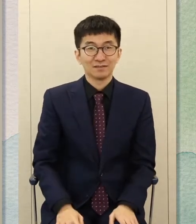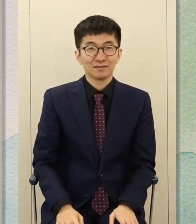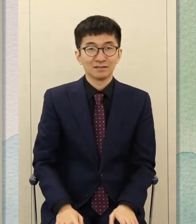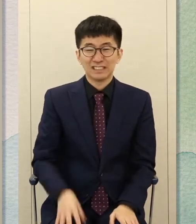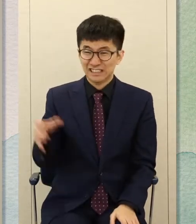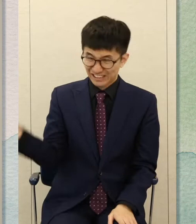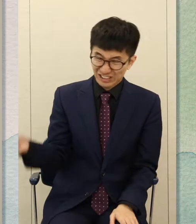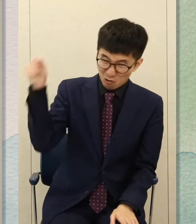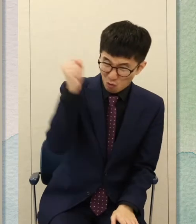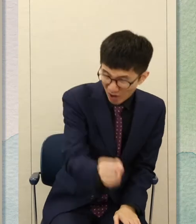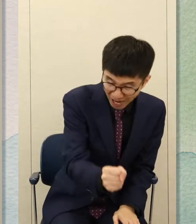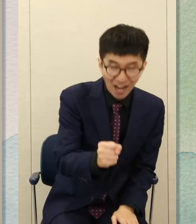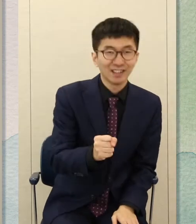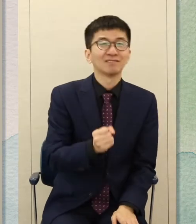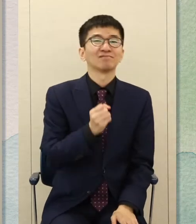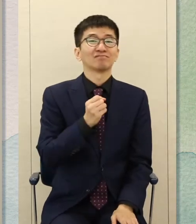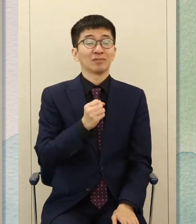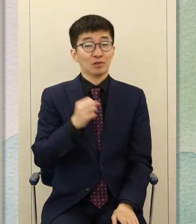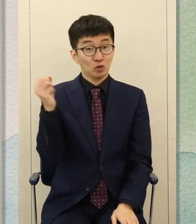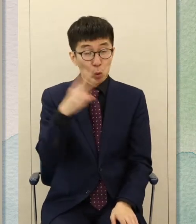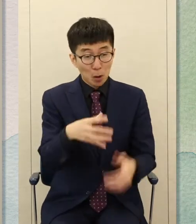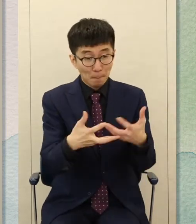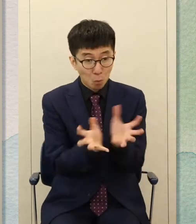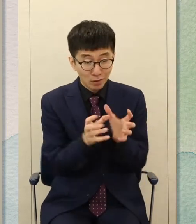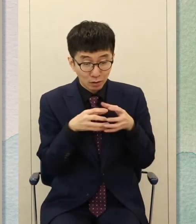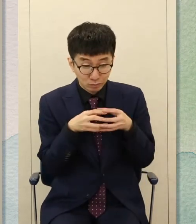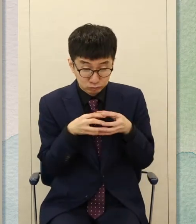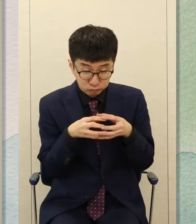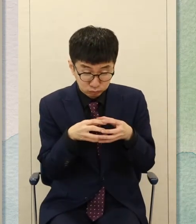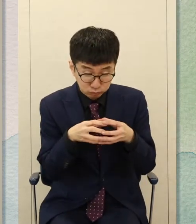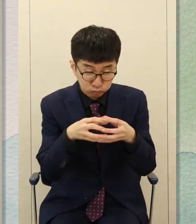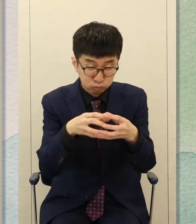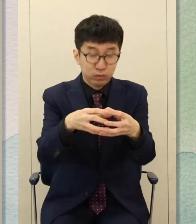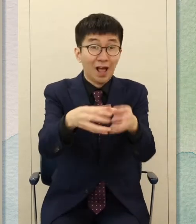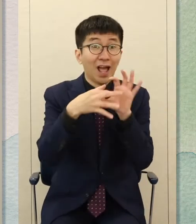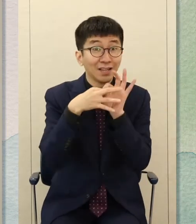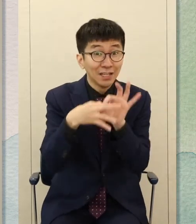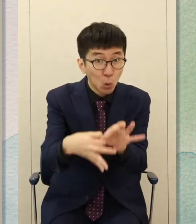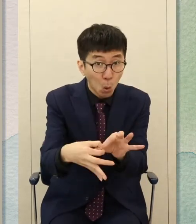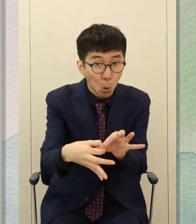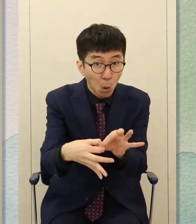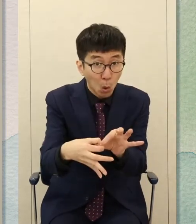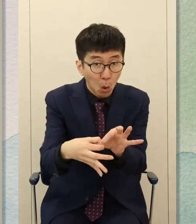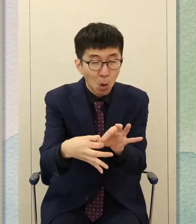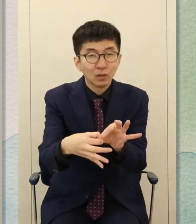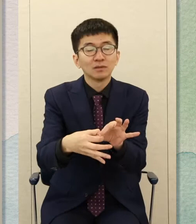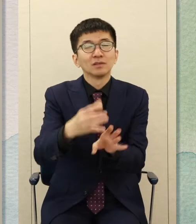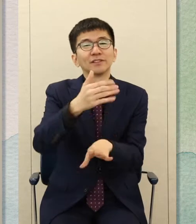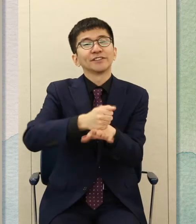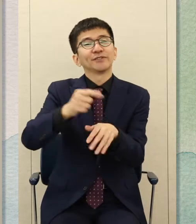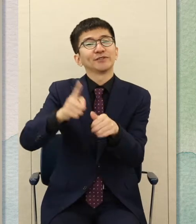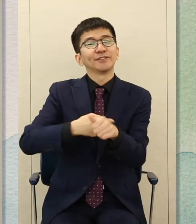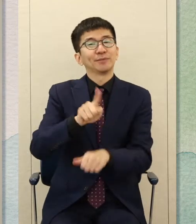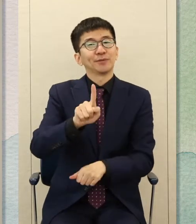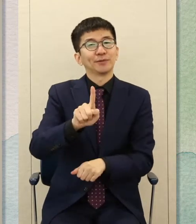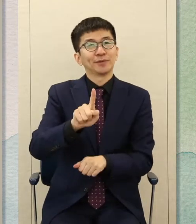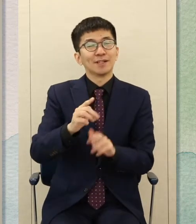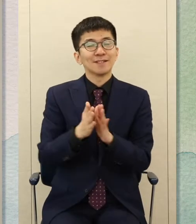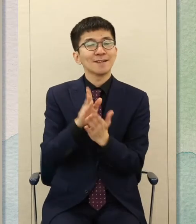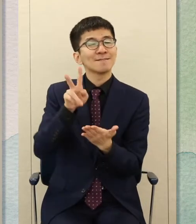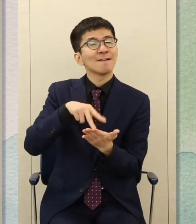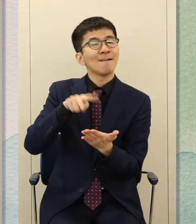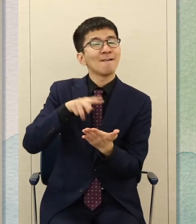끌어들일 수만 있다면, 그리고 그 모임이 유지되기만 한다면, 예, 주변에 저희가 생각하는